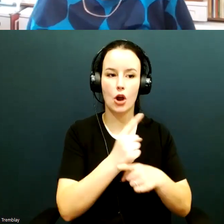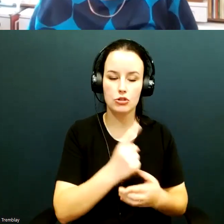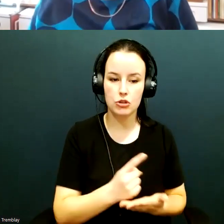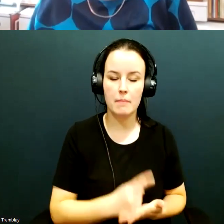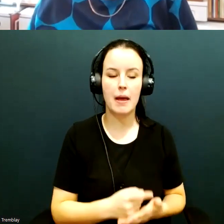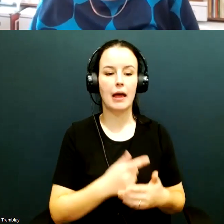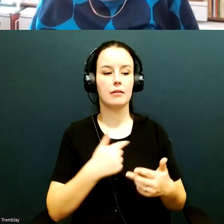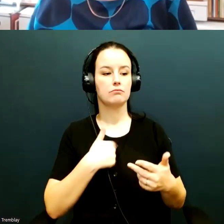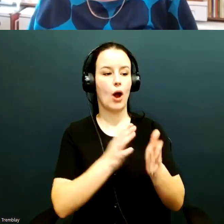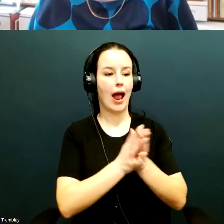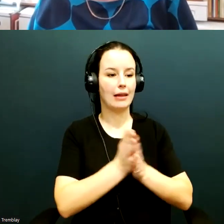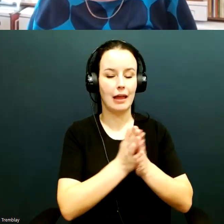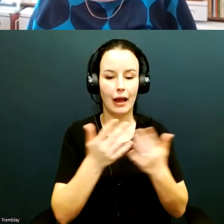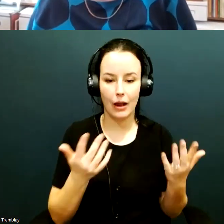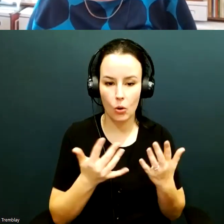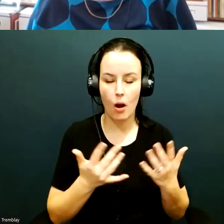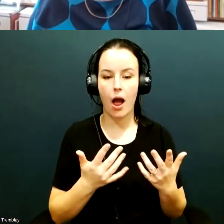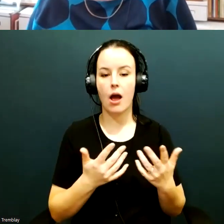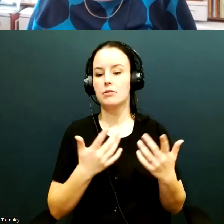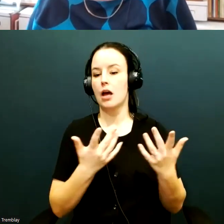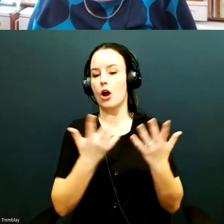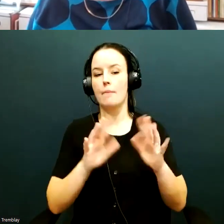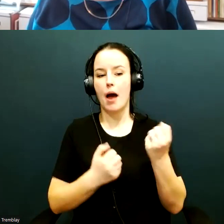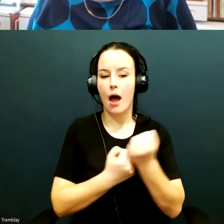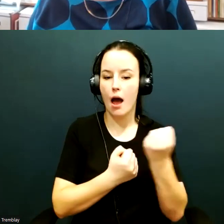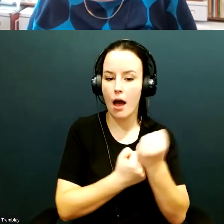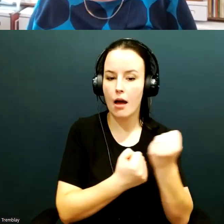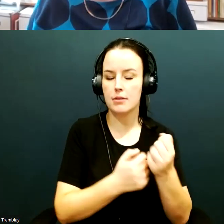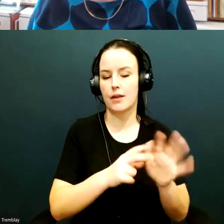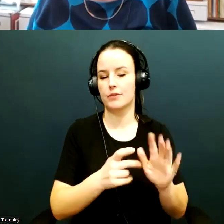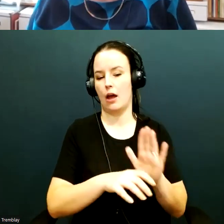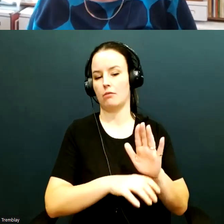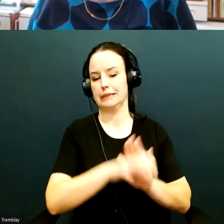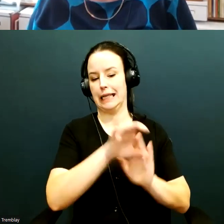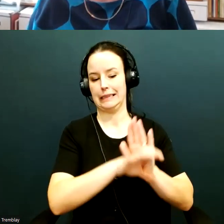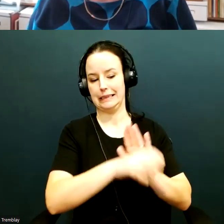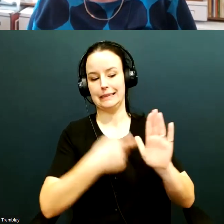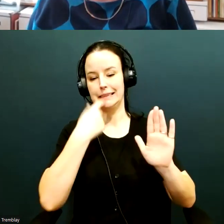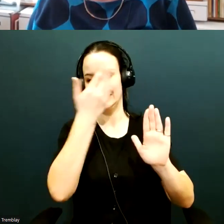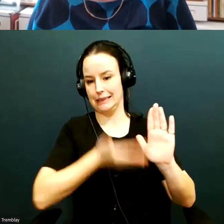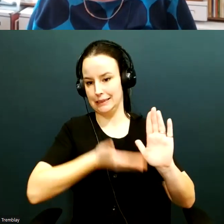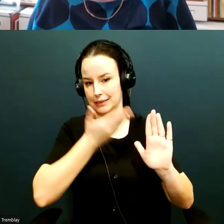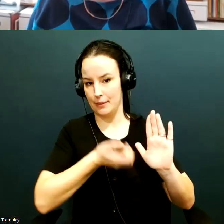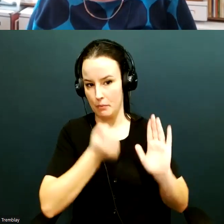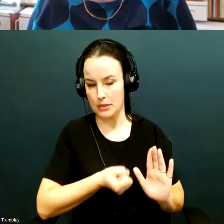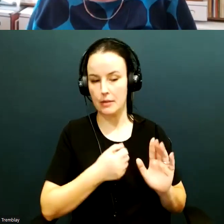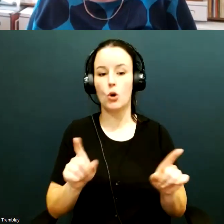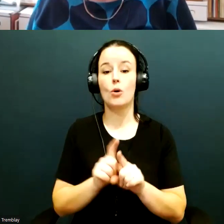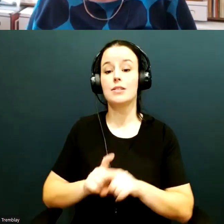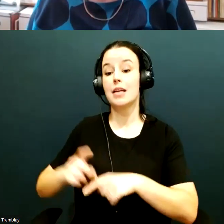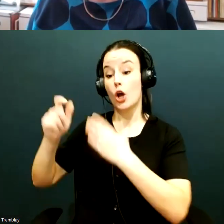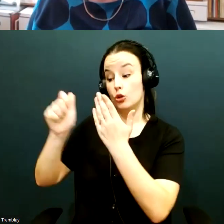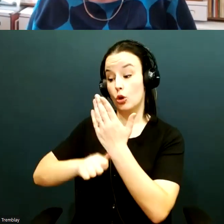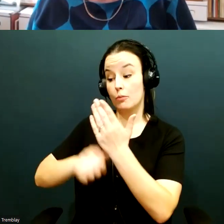sur quoi je peux accompagner les gens. Donc, on vient donner aussi un peu de caractéristiques qui sont les personnes. Et on a un document similaire pour les